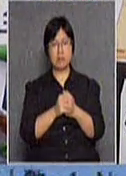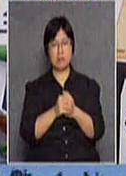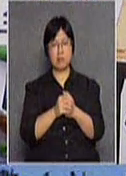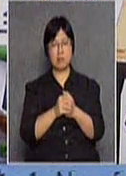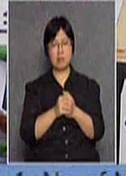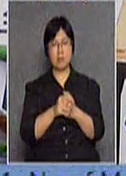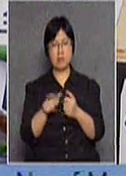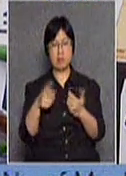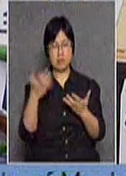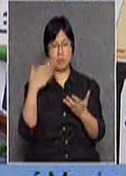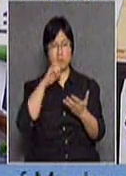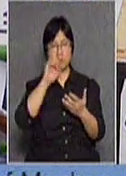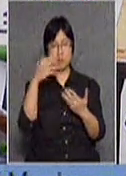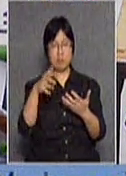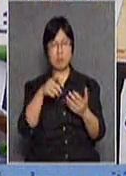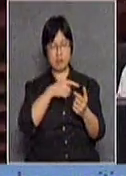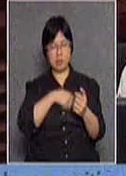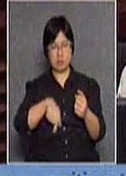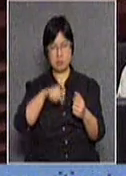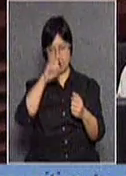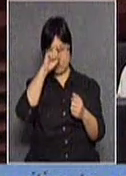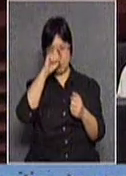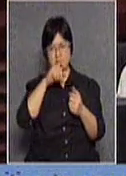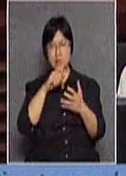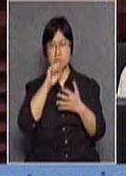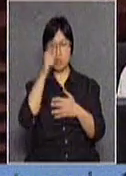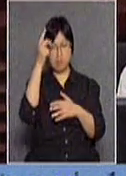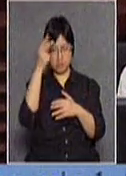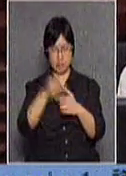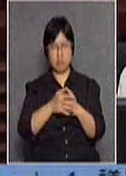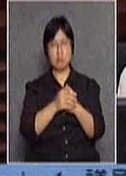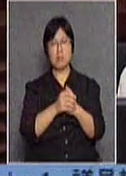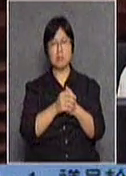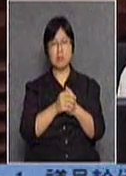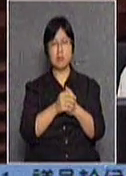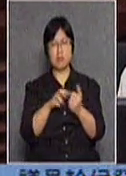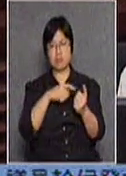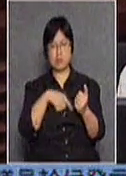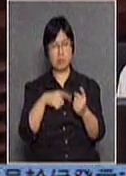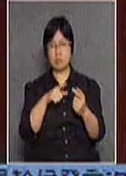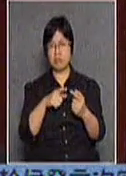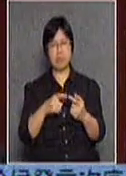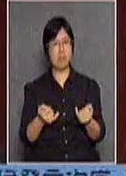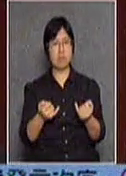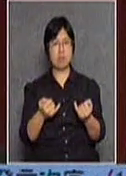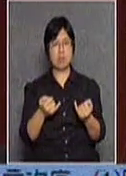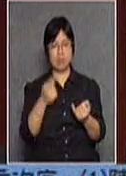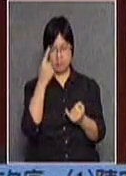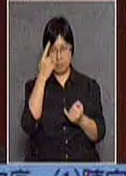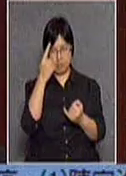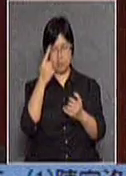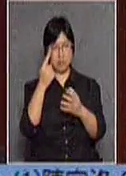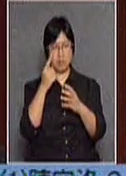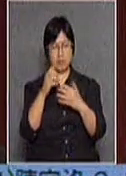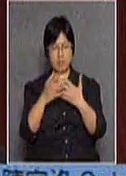這點我以前已經提過議員了，但我亦多次表示，議員是不適宜就一個具體的